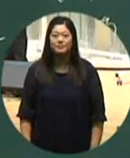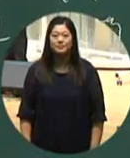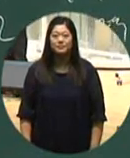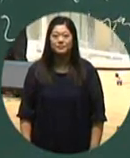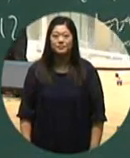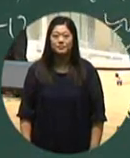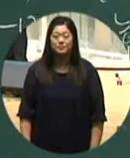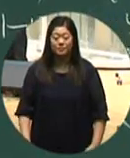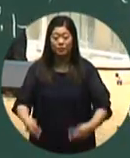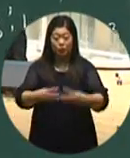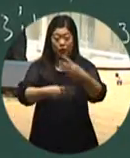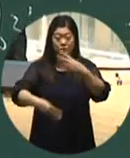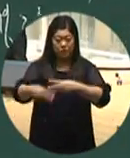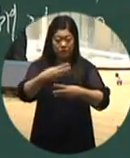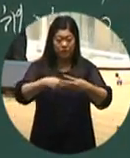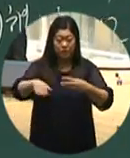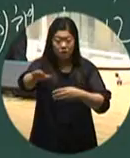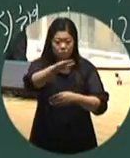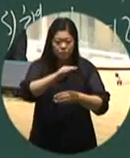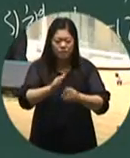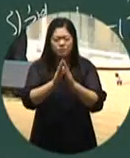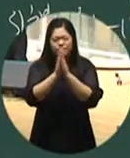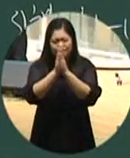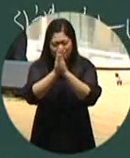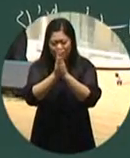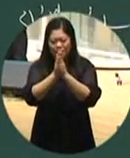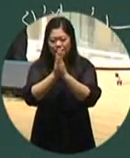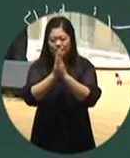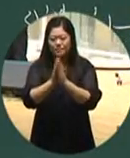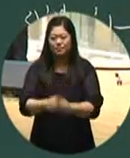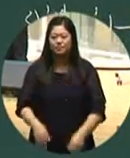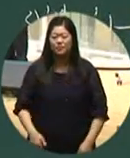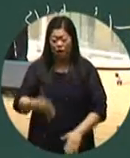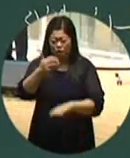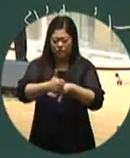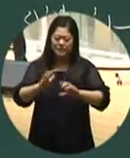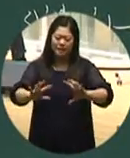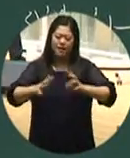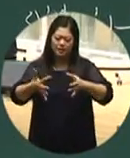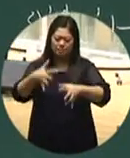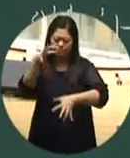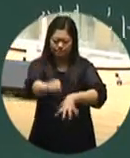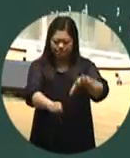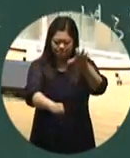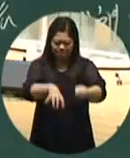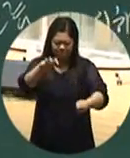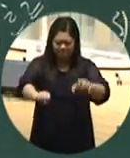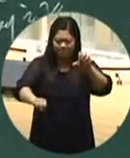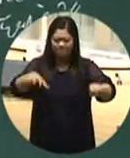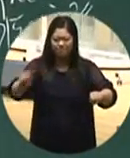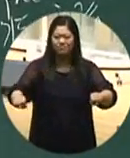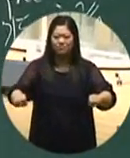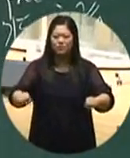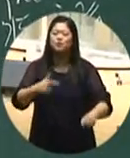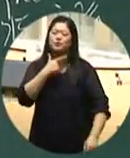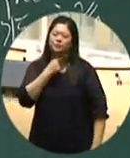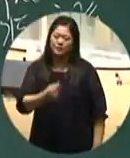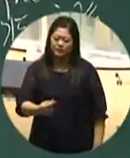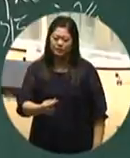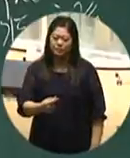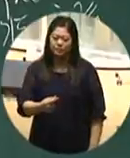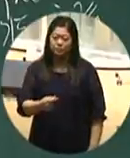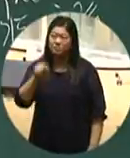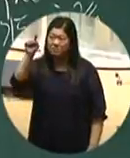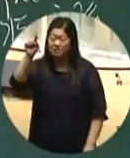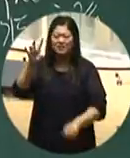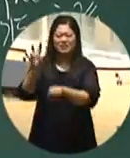우리 렘넌트는 꼭 그렇게 돼야 돼. So you remnants, it has to be that way for 그래서 you. 그래서 세계 정복해라. And then really conquer the world. 24. That's